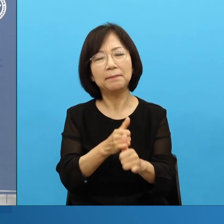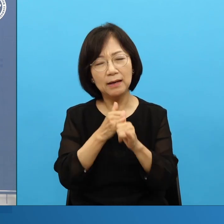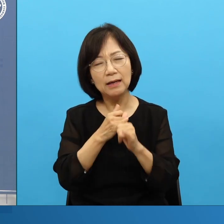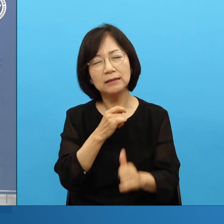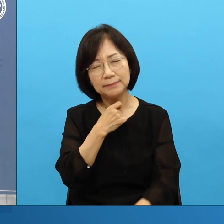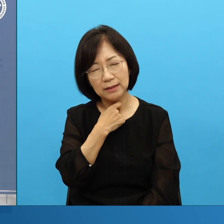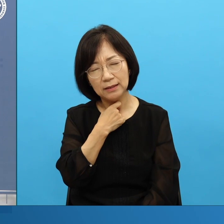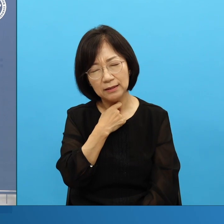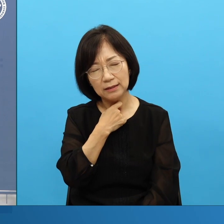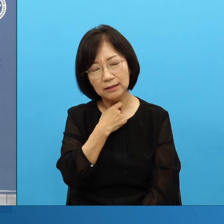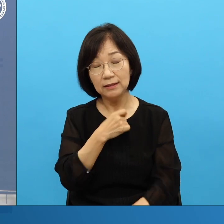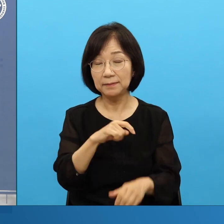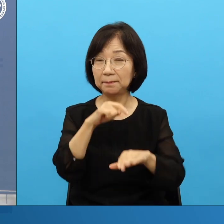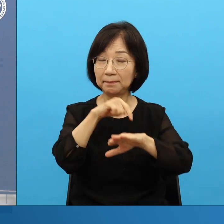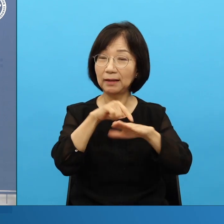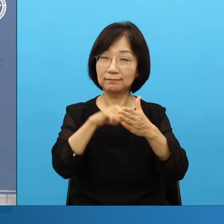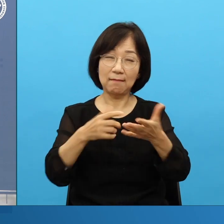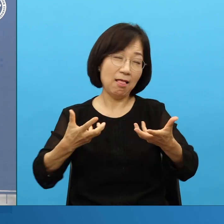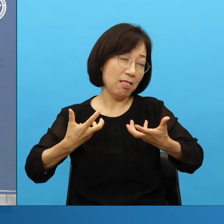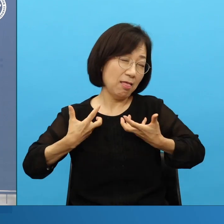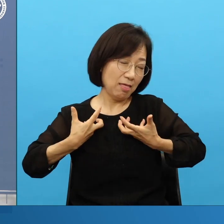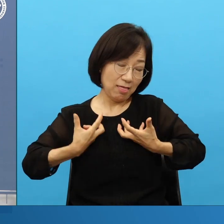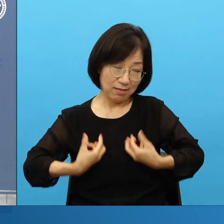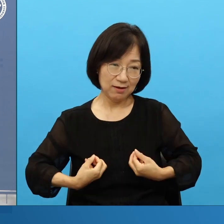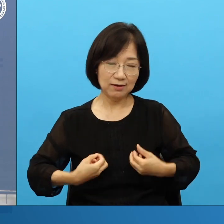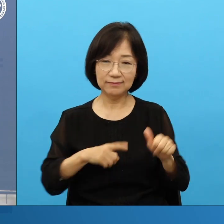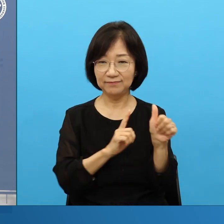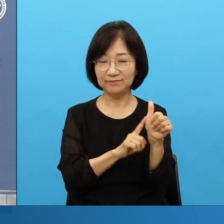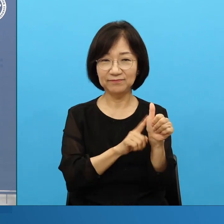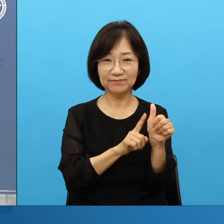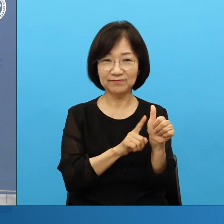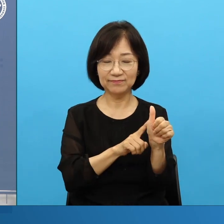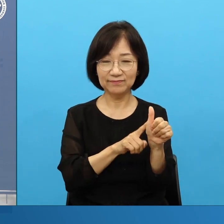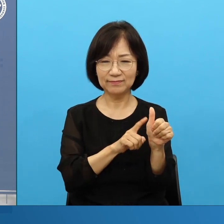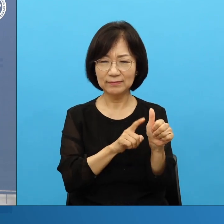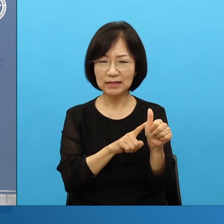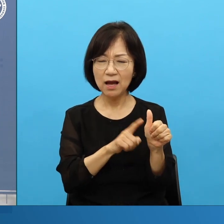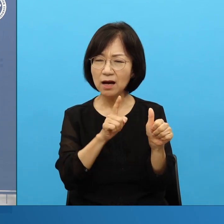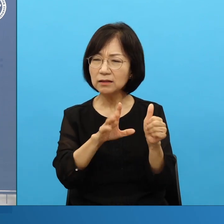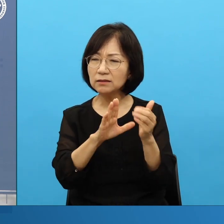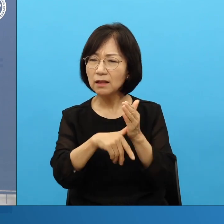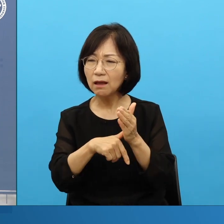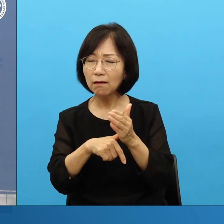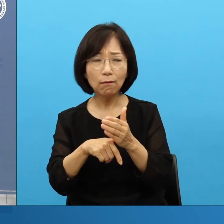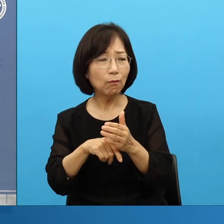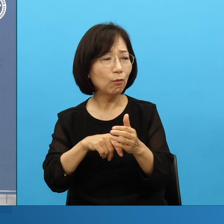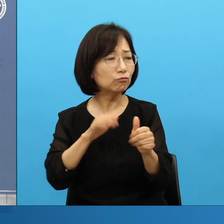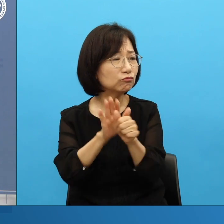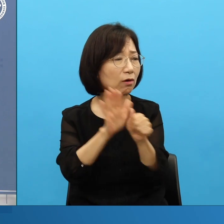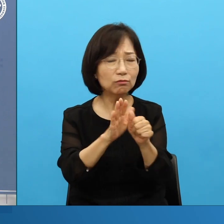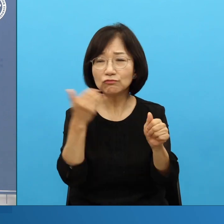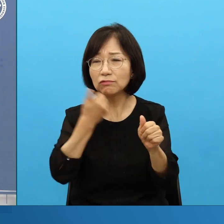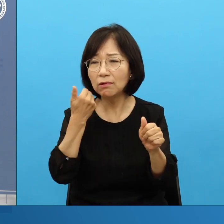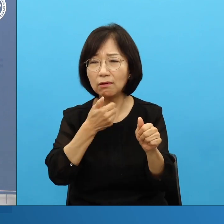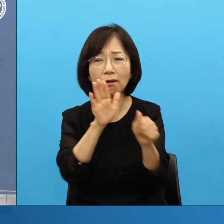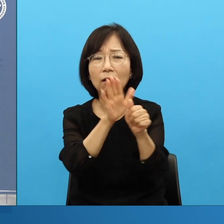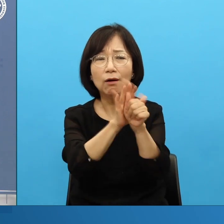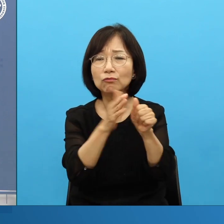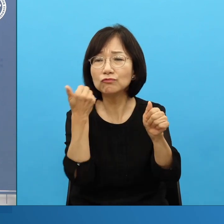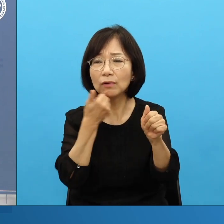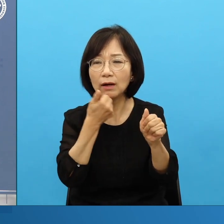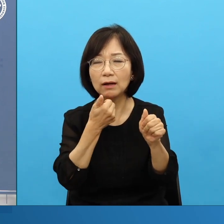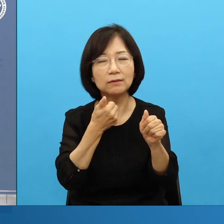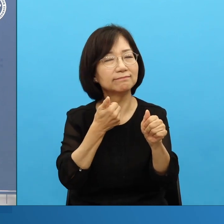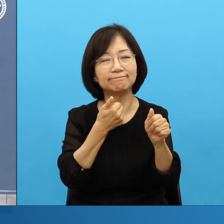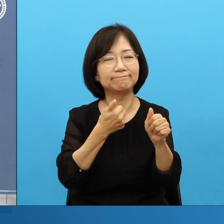through so much hardship, some people, they want to end their lives, that death is the answer for them. 그때 누가 도와줄 수 있겠어요? Who can help someone in that point? 도움이 안